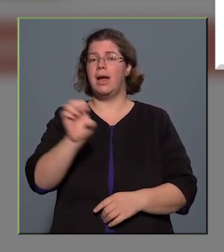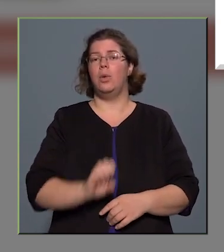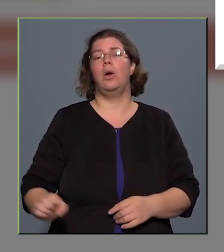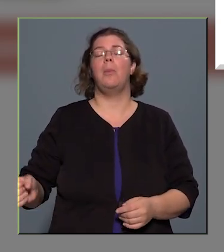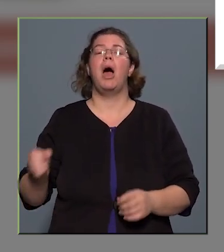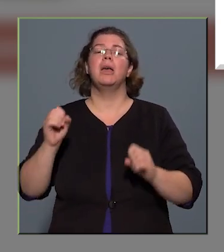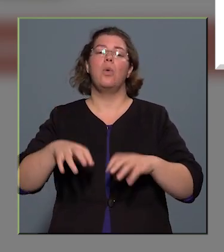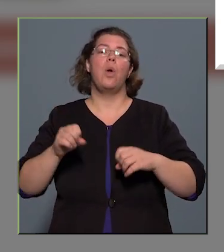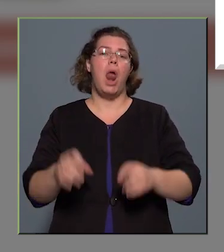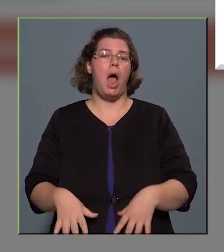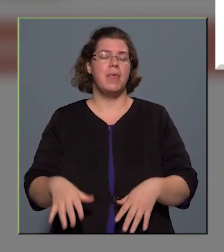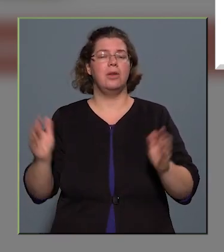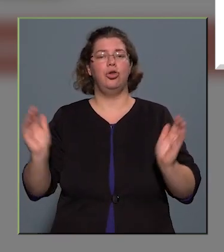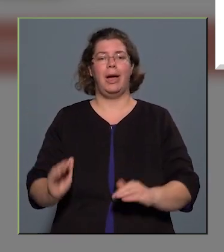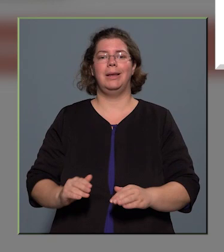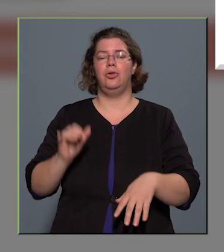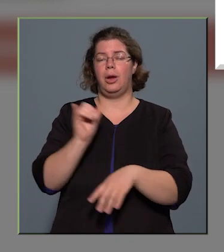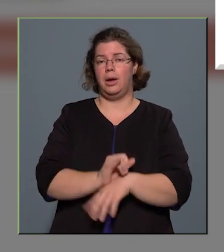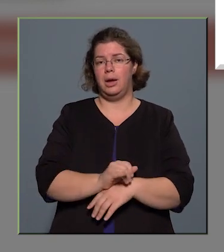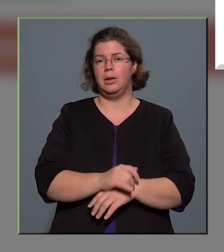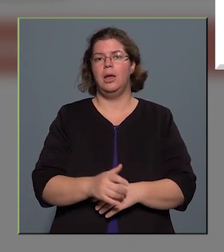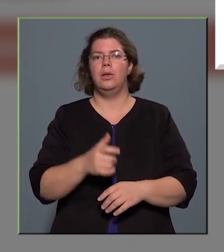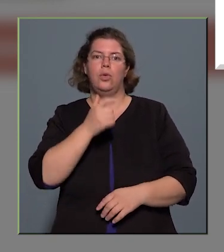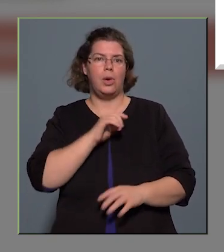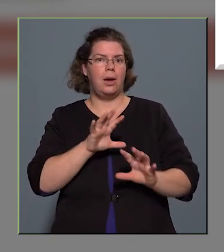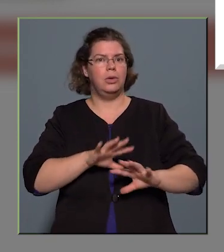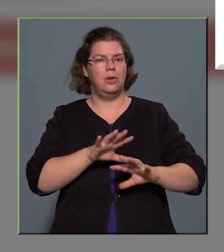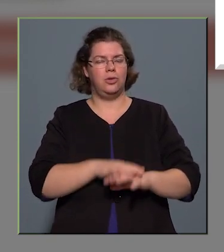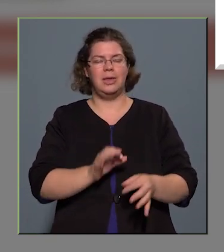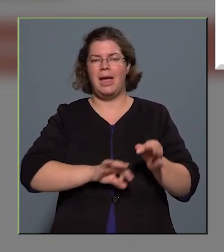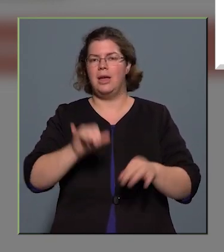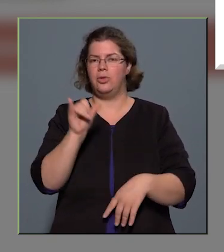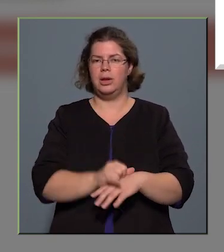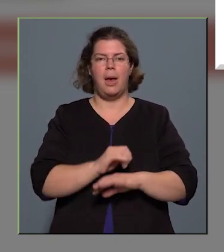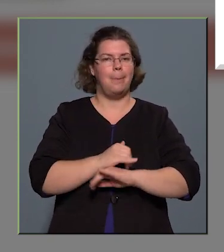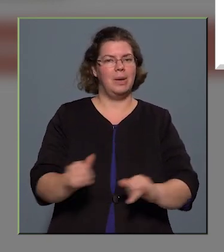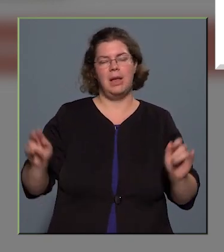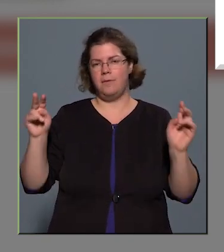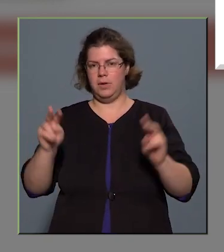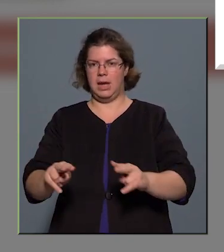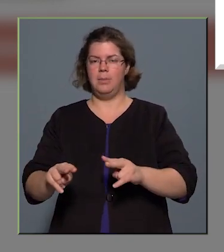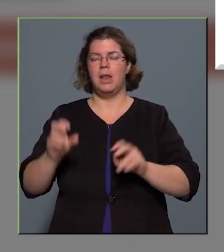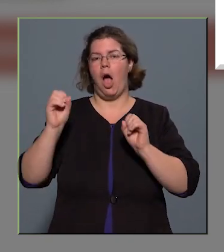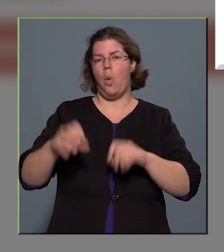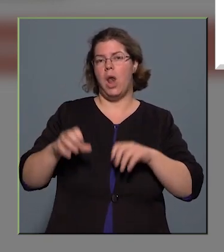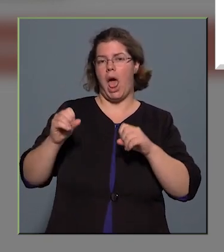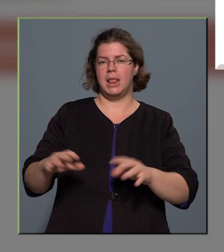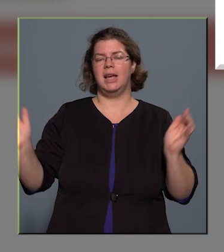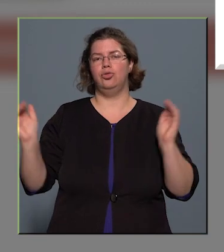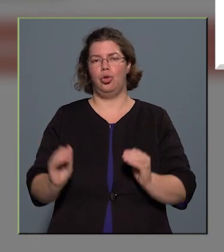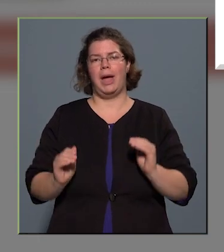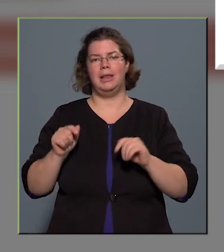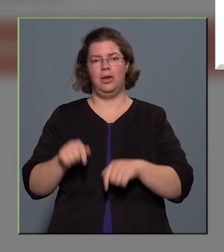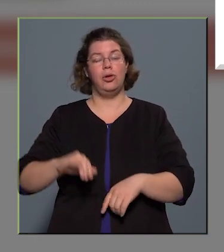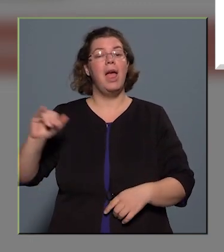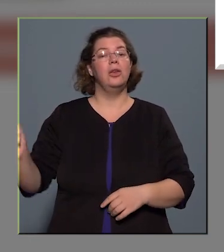Ez már a 15. alkalom, hogy az öreg kontinens egy teljes hétre minden figyelmét a hulladékcsökkentésre